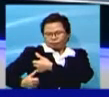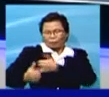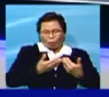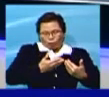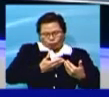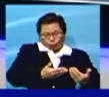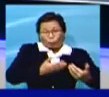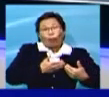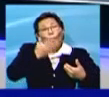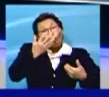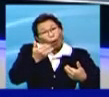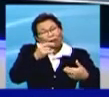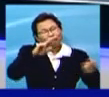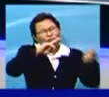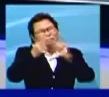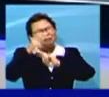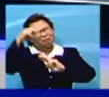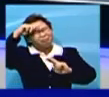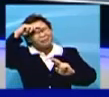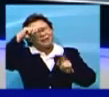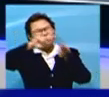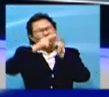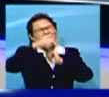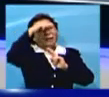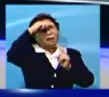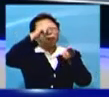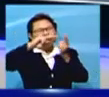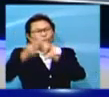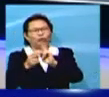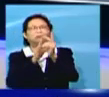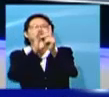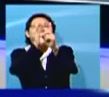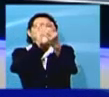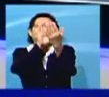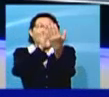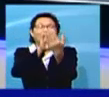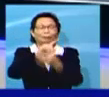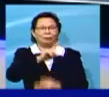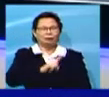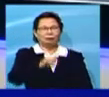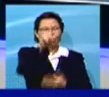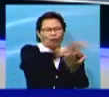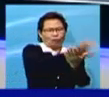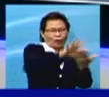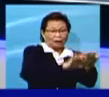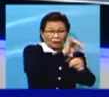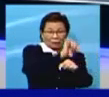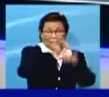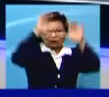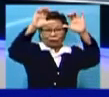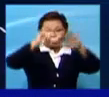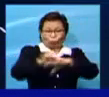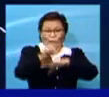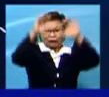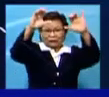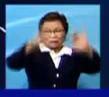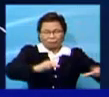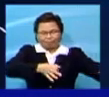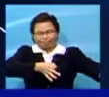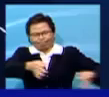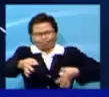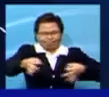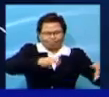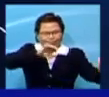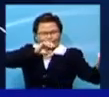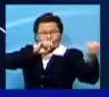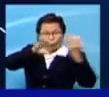Komitmen itu bagi mengubah tanggapan negatif terhadap Islam. Satu rangka kerja menggunakan pendekatan penjelasan